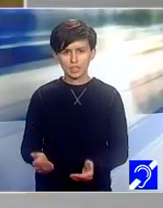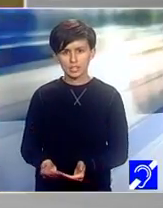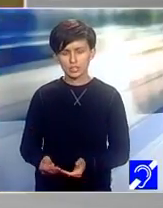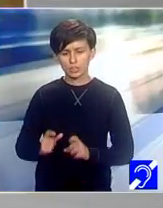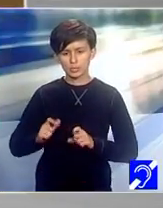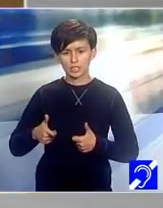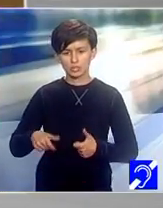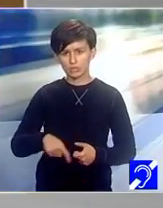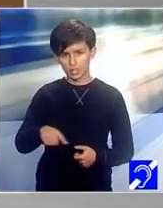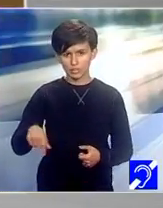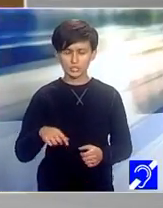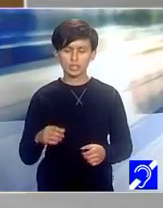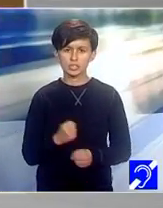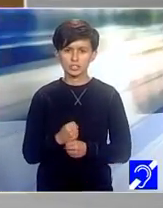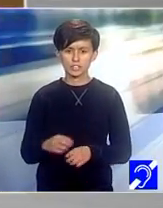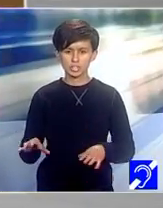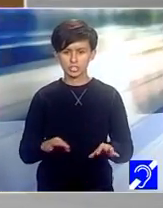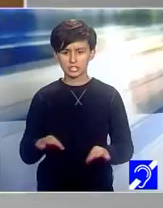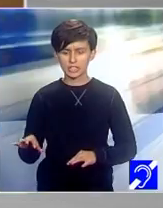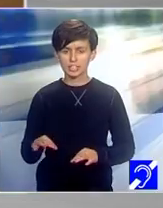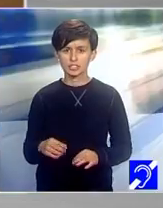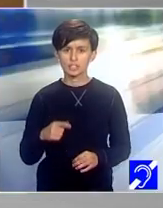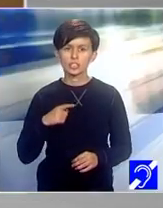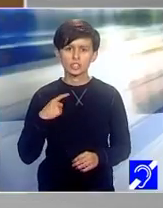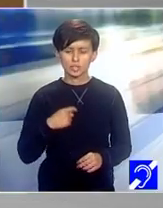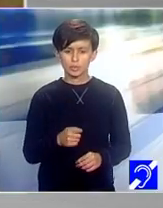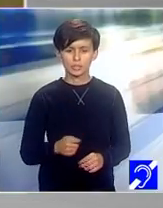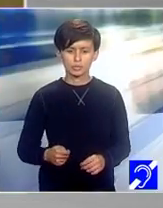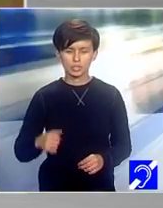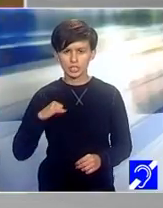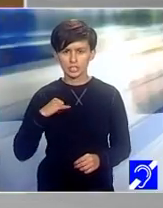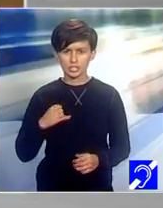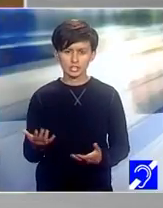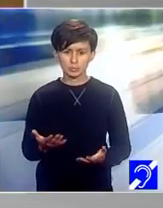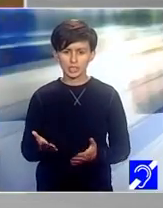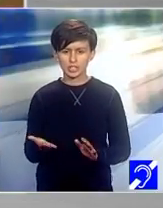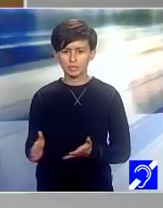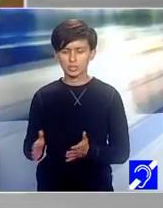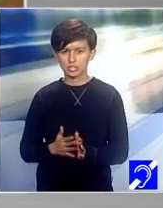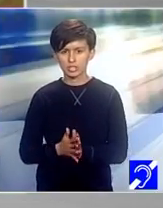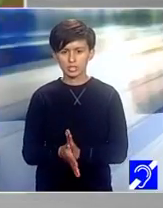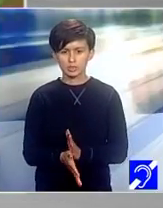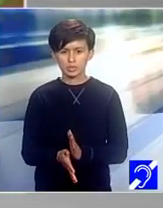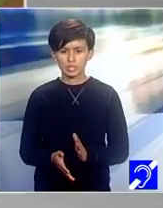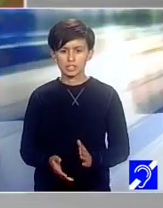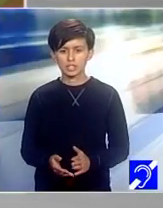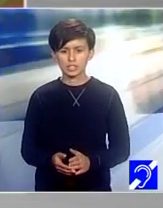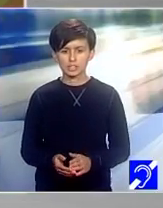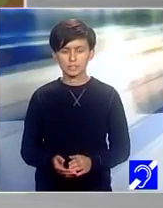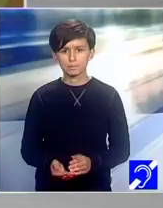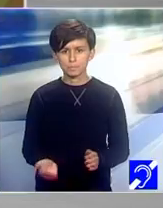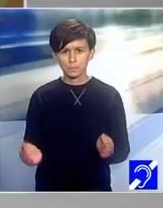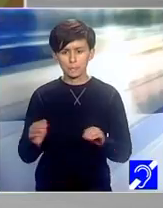și selecția gunoaielor, dar în schimb avem un proiect foarte interesant care l-am și inițiat și l-am și implementat, este vorba de îngroparea tuturor